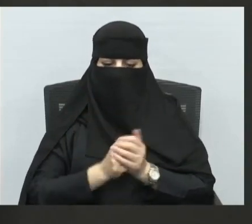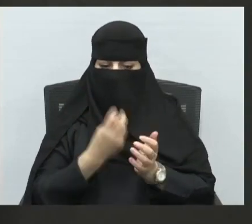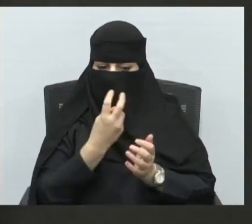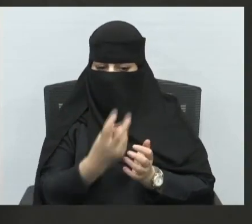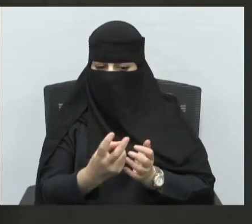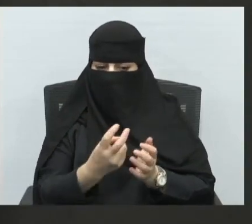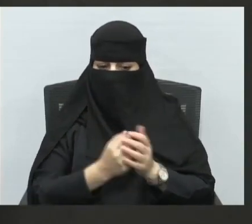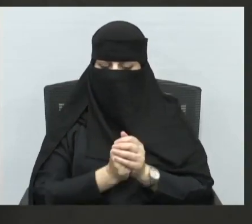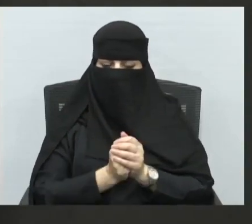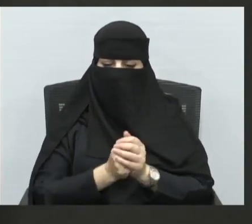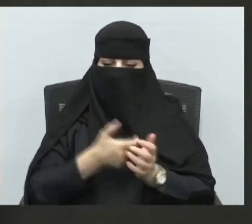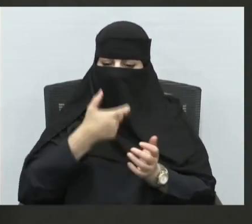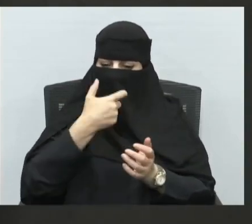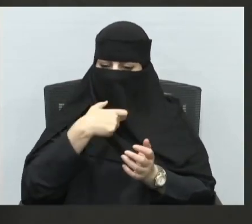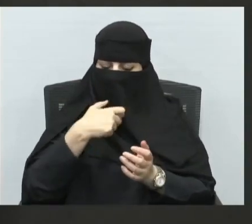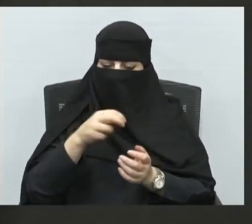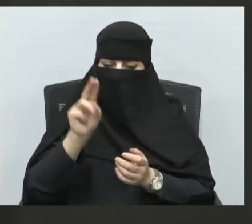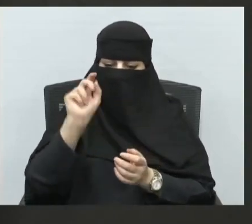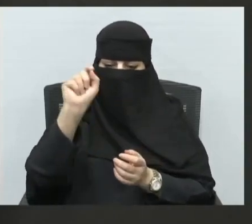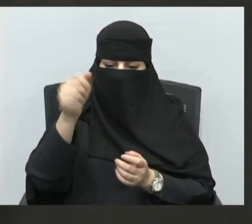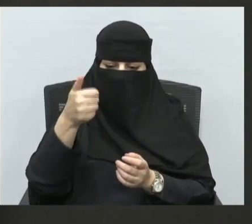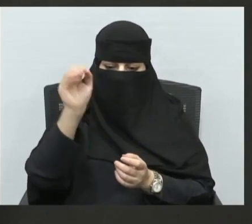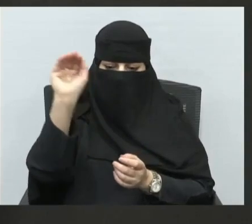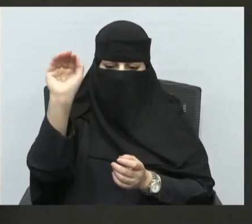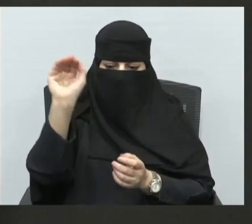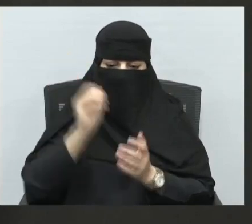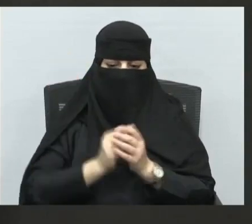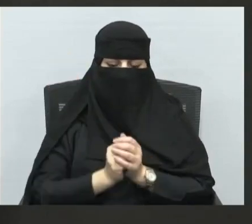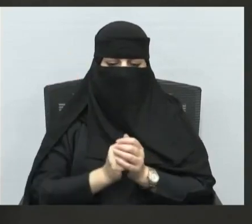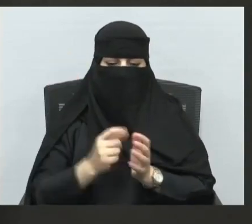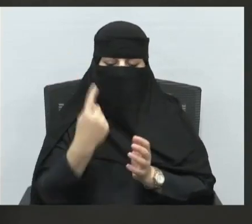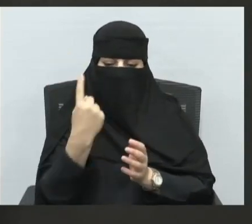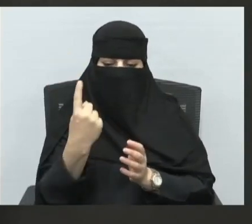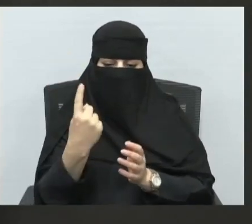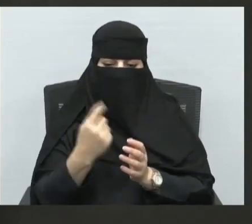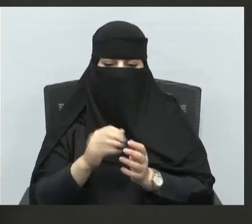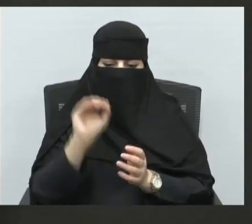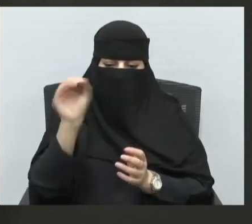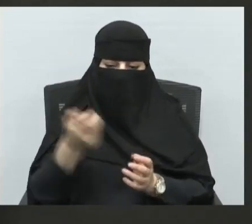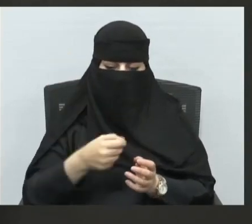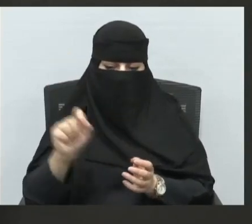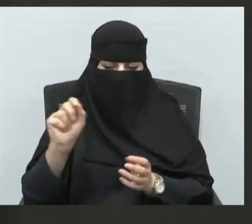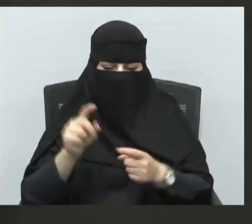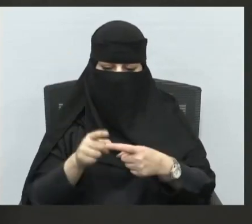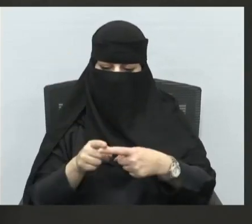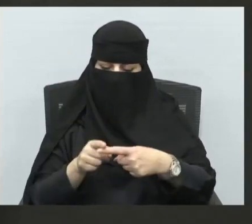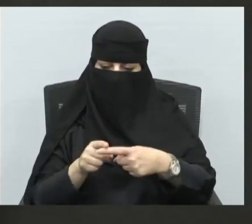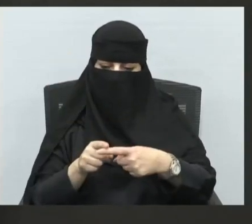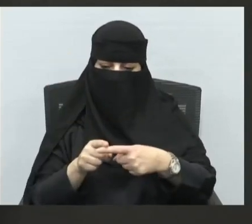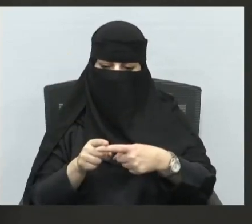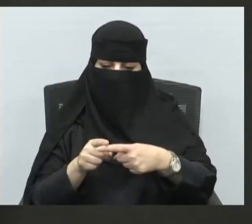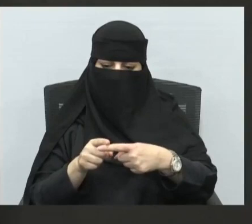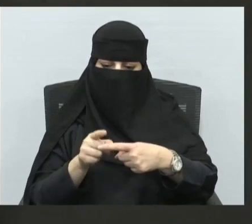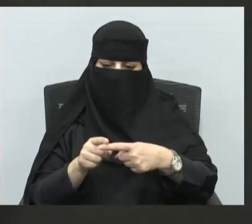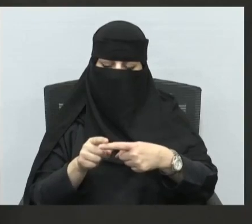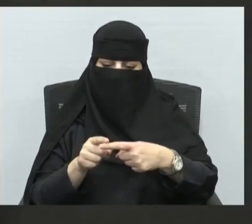نشاهد تفاح رائعين اذا اول حرف من هذه الصوره هو